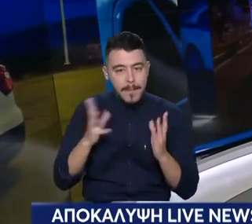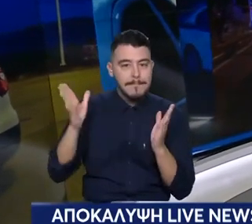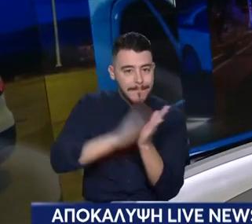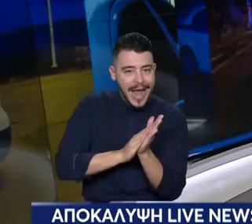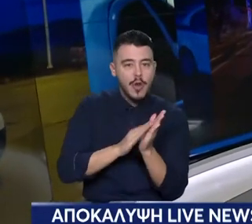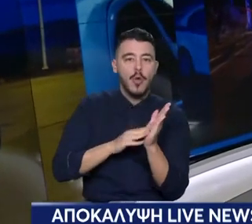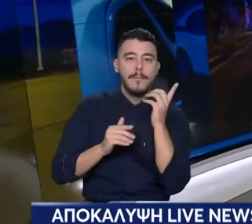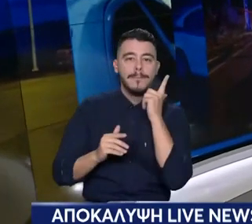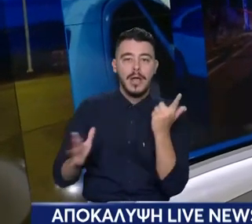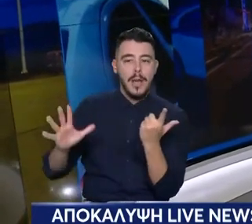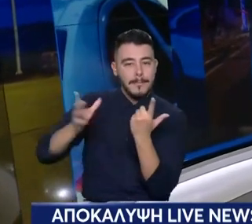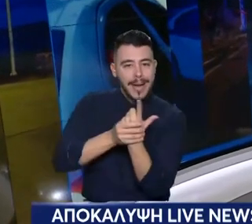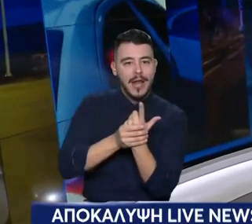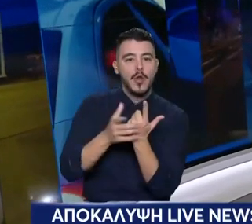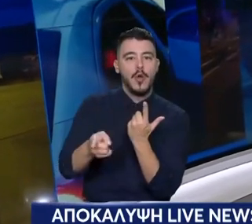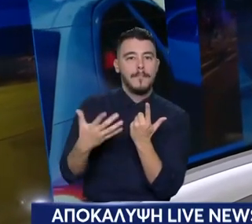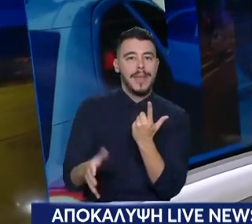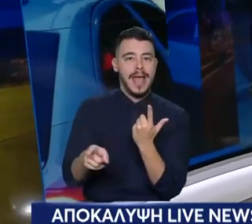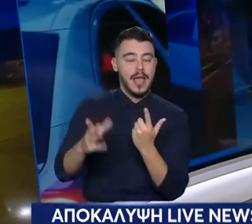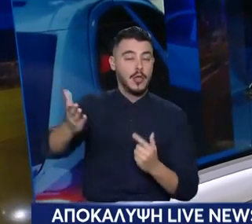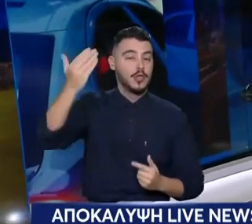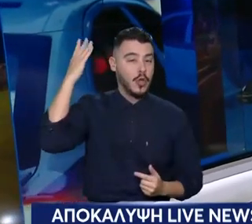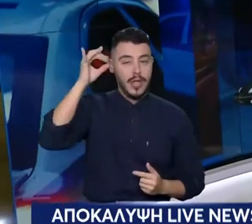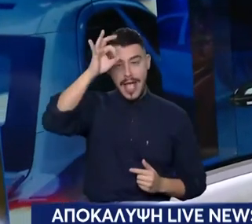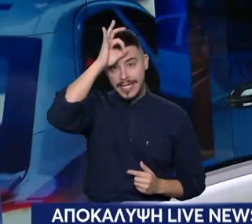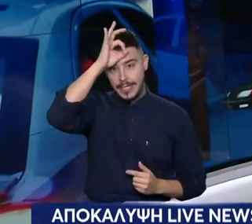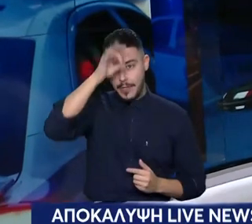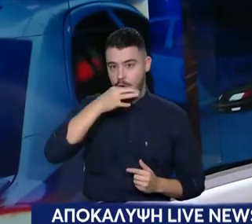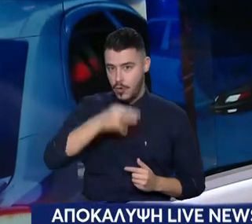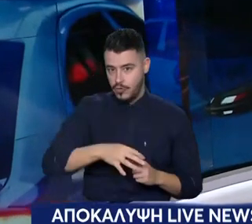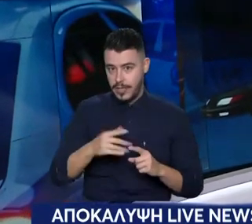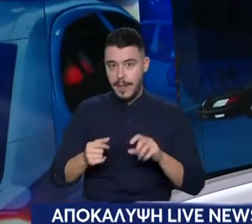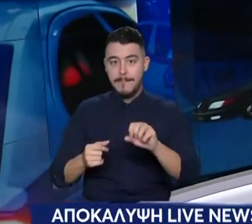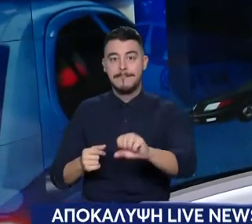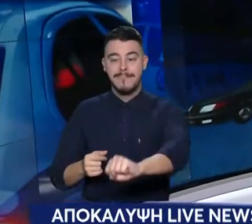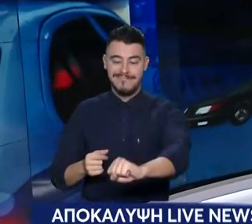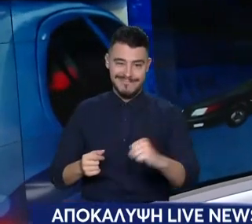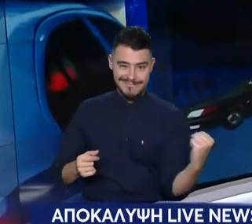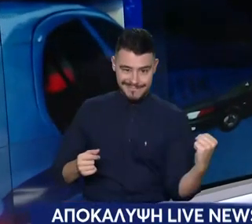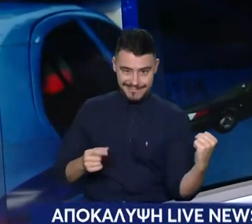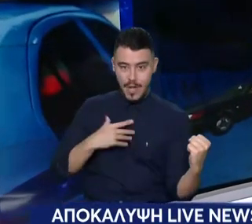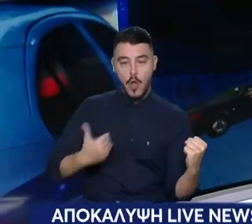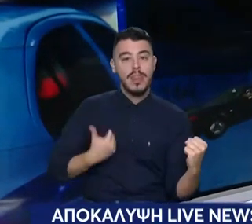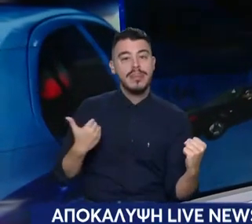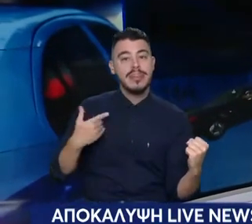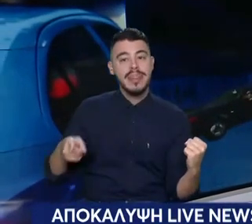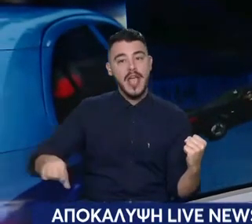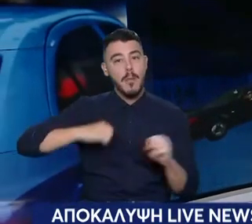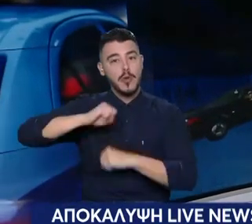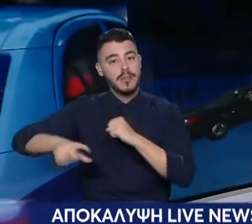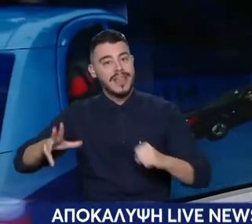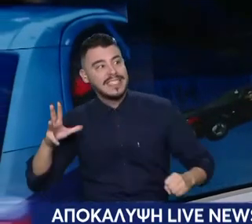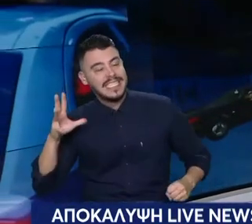καλύτερα, ότι τότε ο αστυνομικός είχε ισχυριστεί ότι όταν άνοιξε η πόρτα, ο νεαρός επιχείρησε να του πάρει το όπλο και τότε